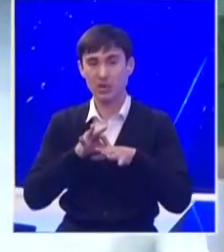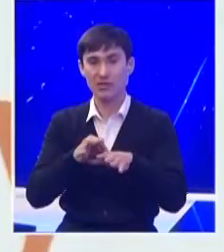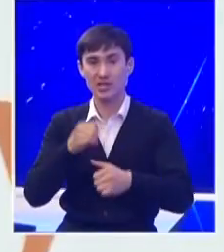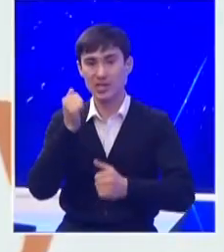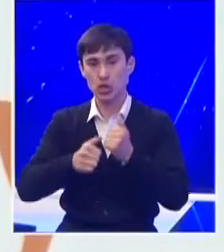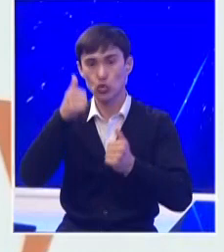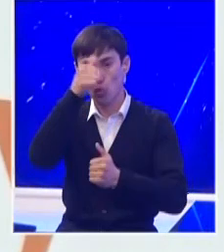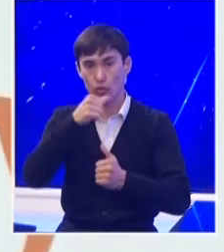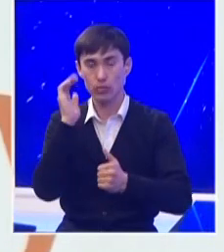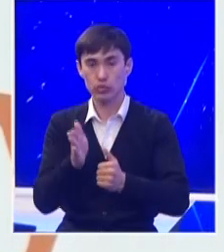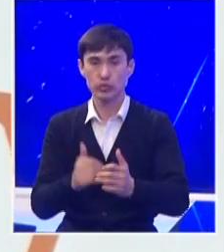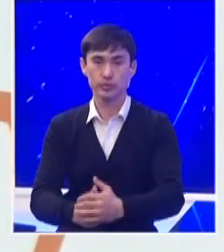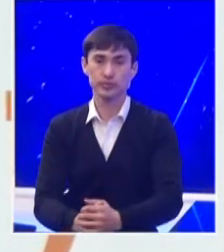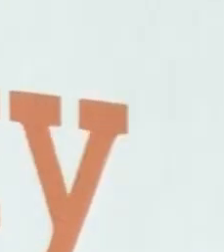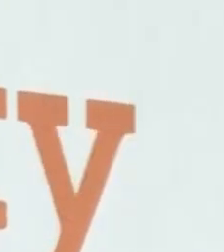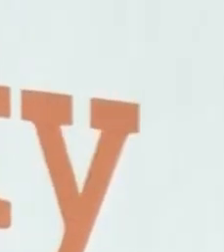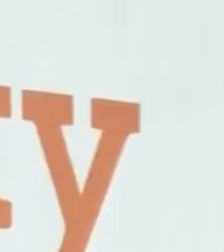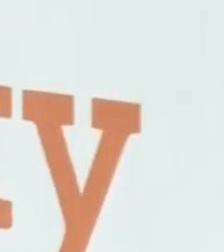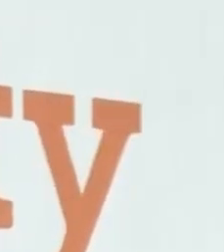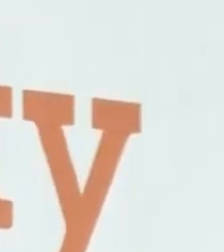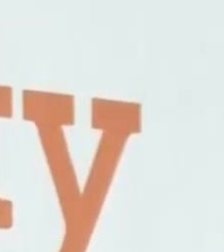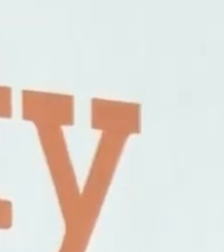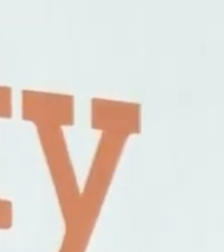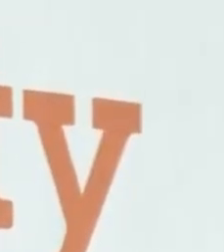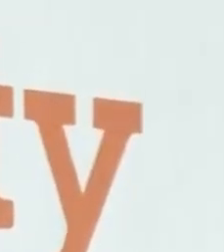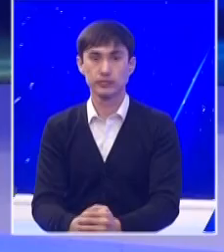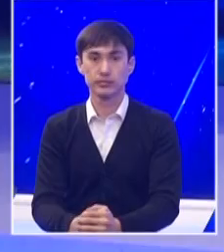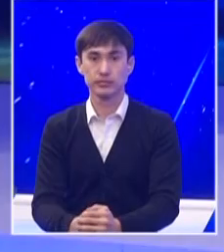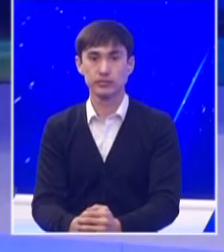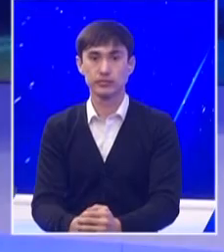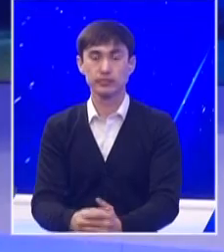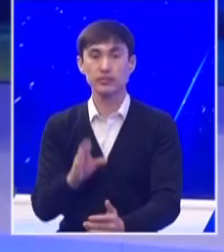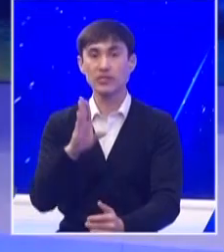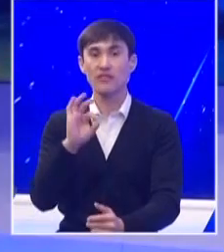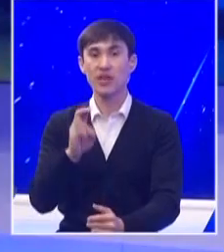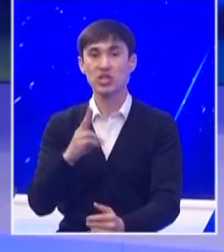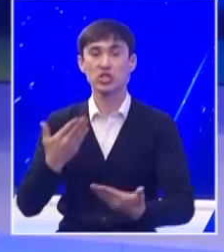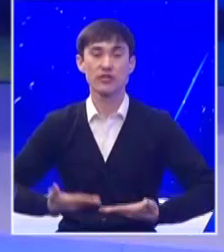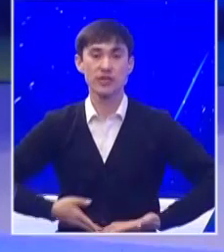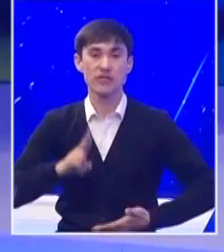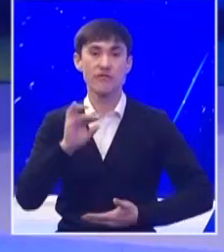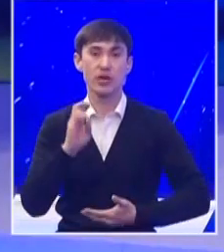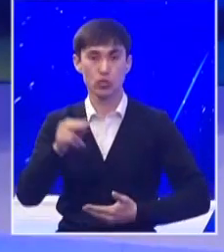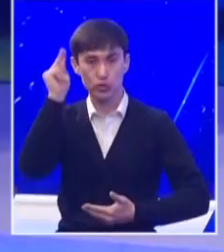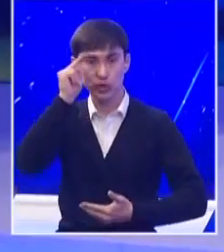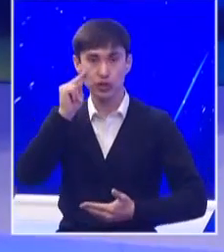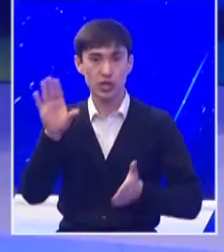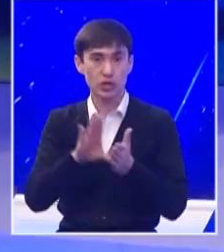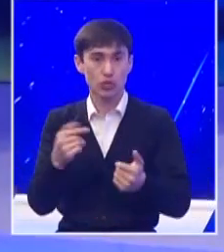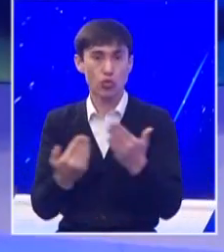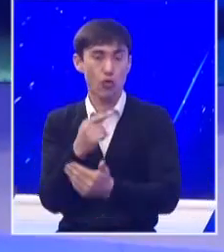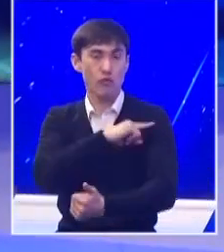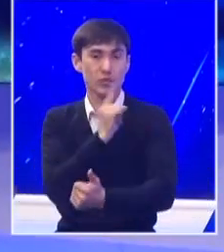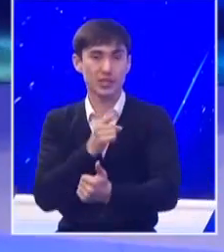турниры ежегодно. Аделек Жаркенова, Ербол Атантелов, телеканал «Жетсу». Век живи, век учись. Заряжаться новыми знаниями